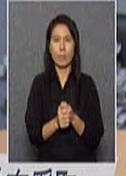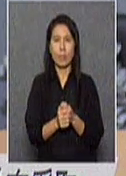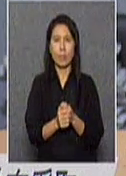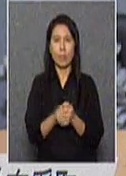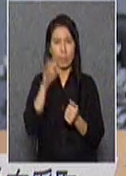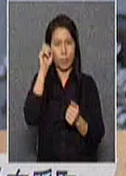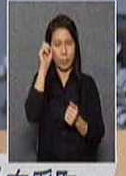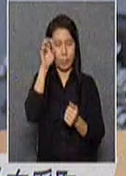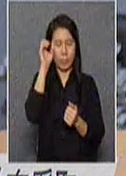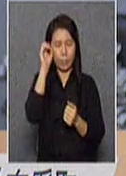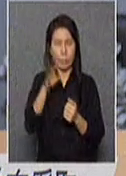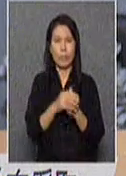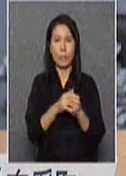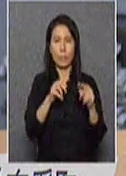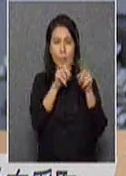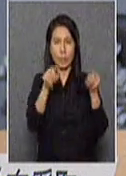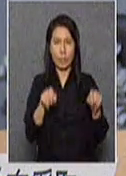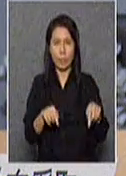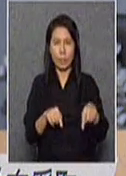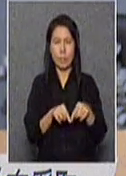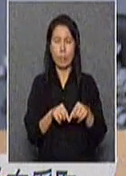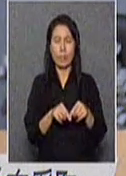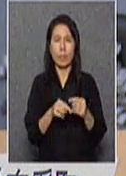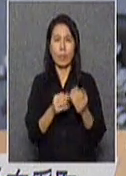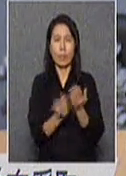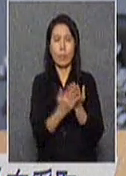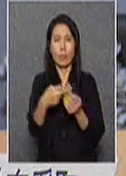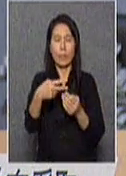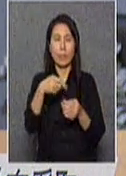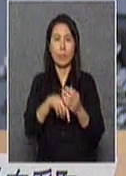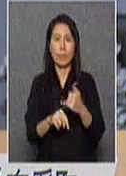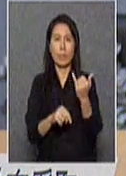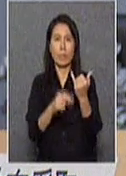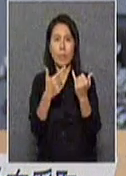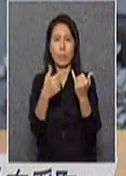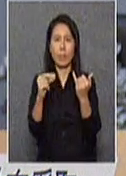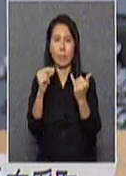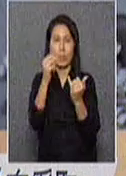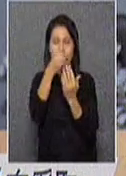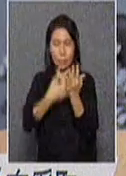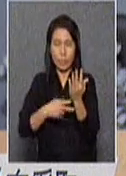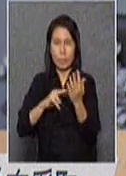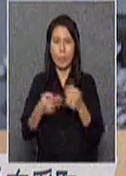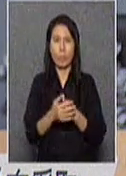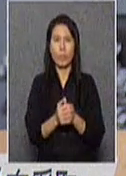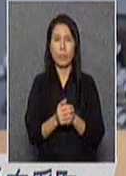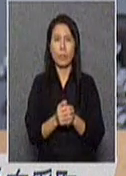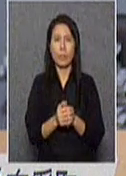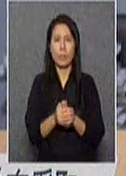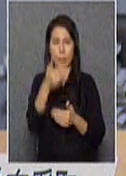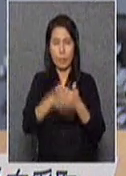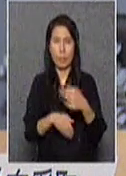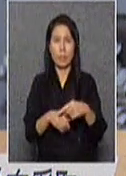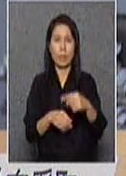我動議載列於講稿附錄二的第687號修正案，削